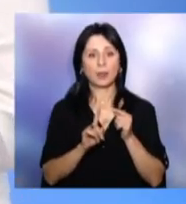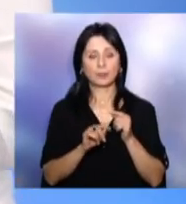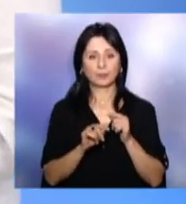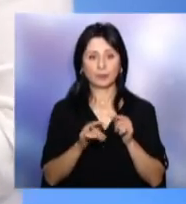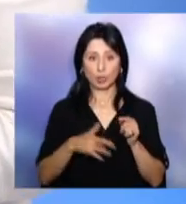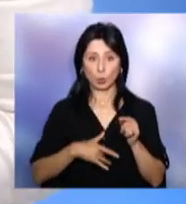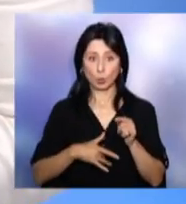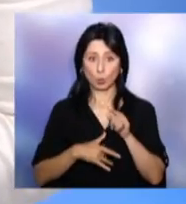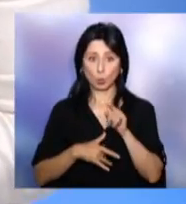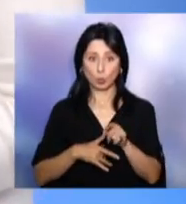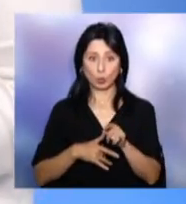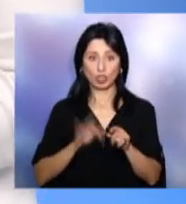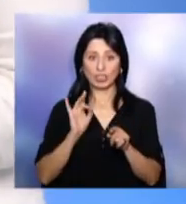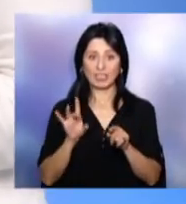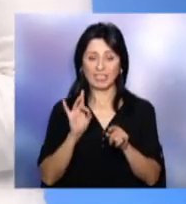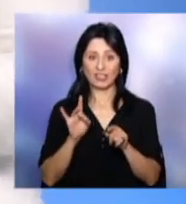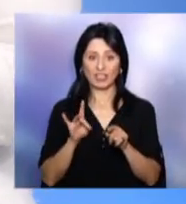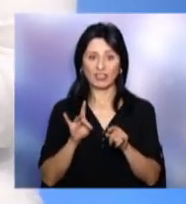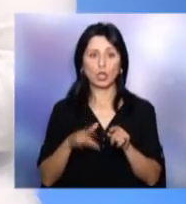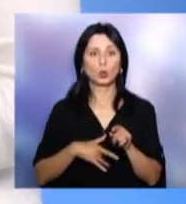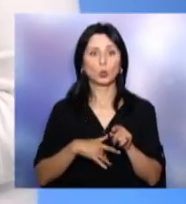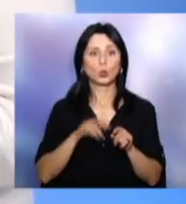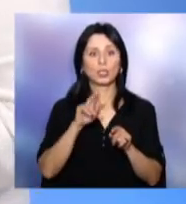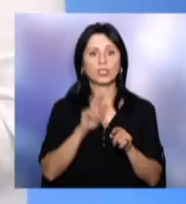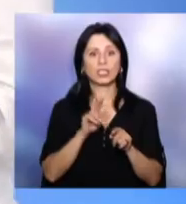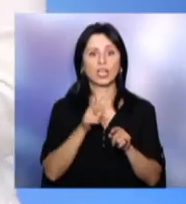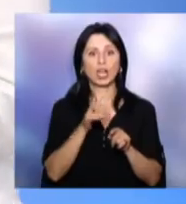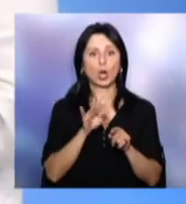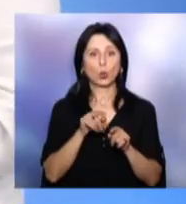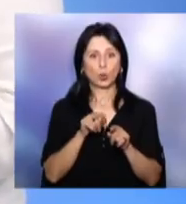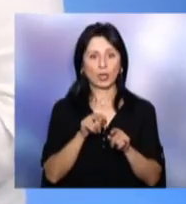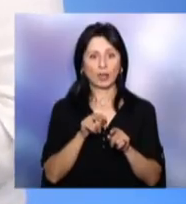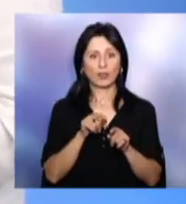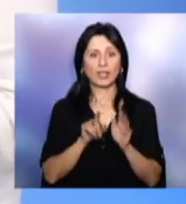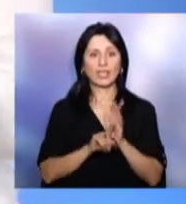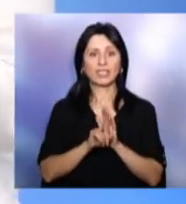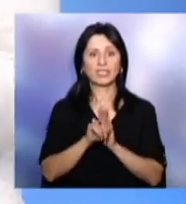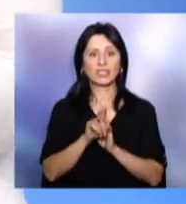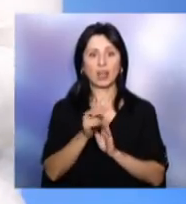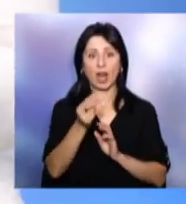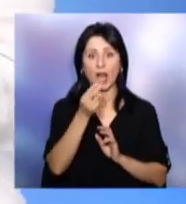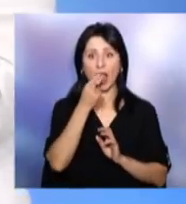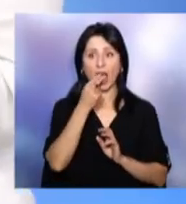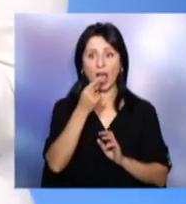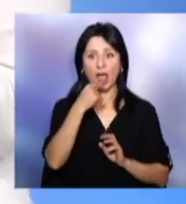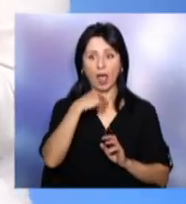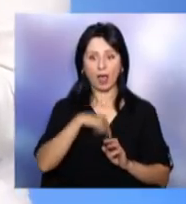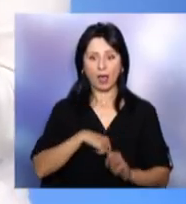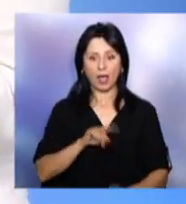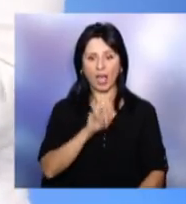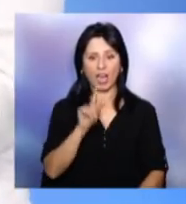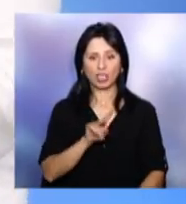იყოს? კუჭის ტკივილი კუჭის წყლულის დროს ან ეროზიების დროს იწყება საკვების მიღებიდან 1-2